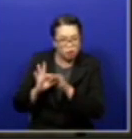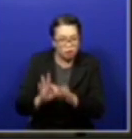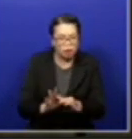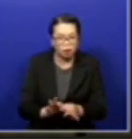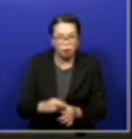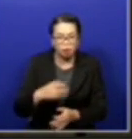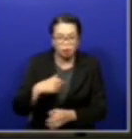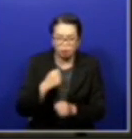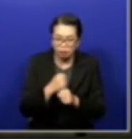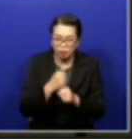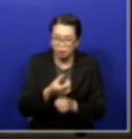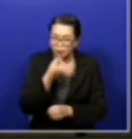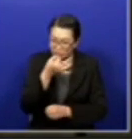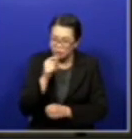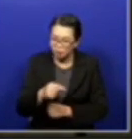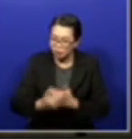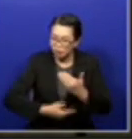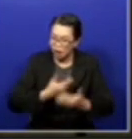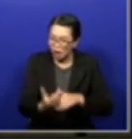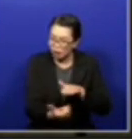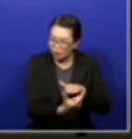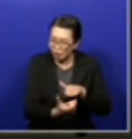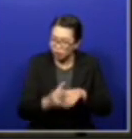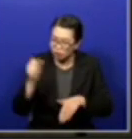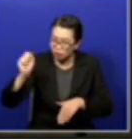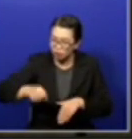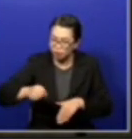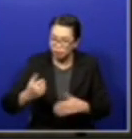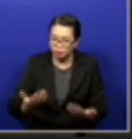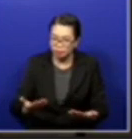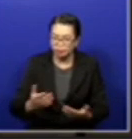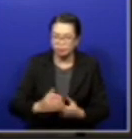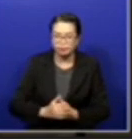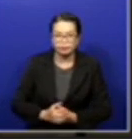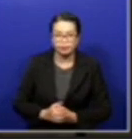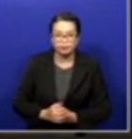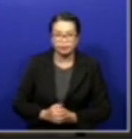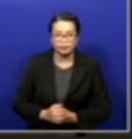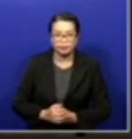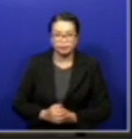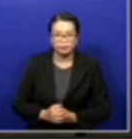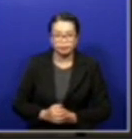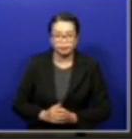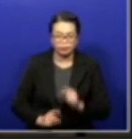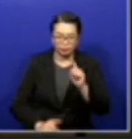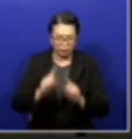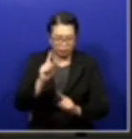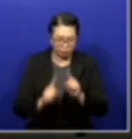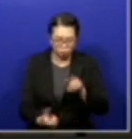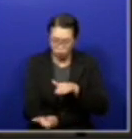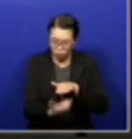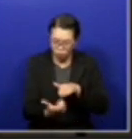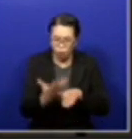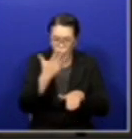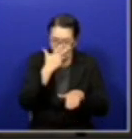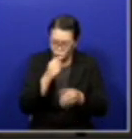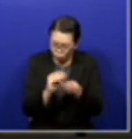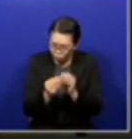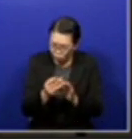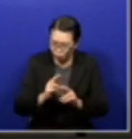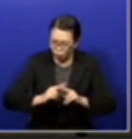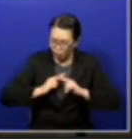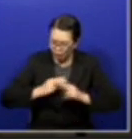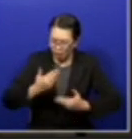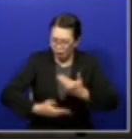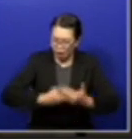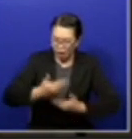พหรือไม่การประมูลเลขสวยๆเอาไว้ให้ตัวเองเอาไว้ขายเ